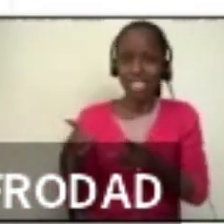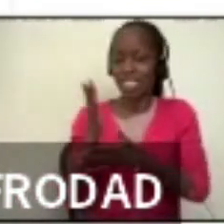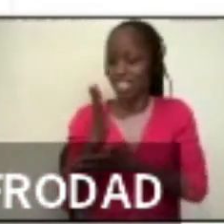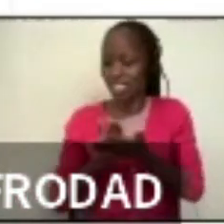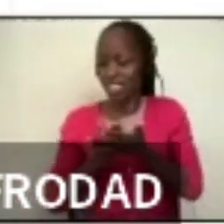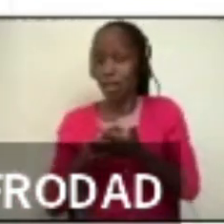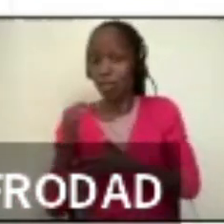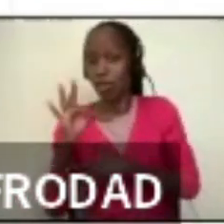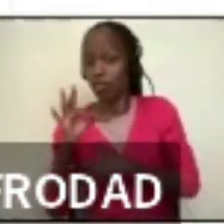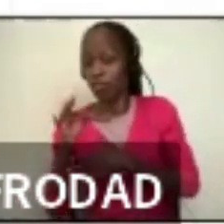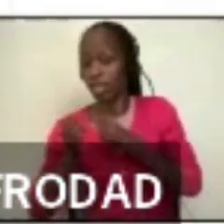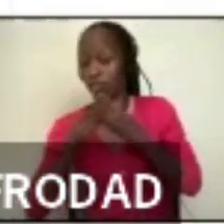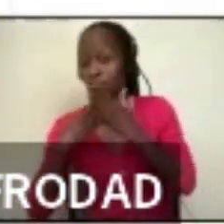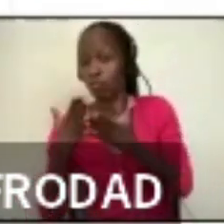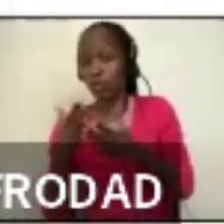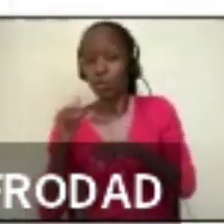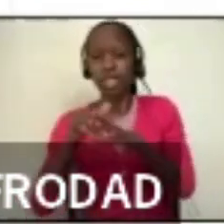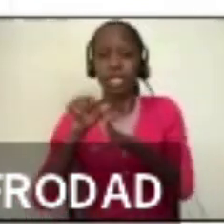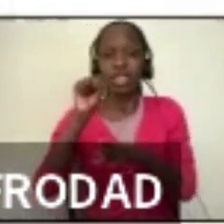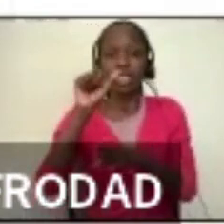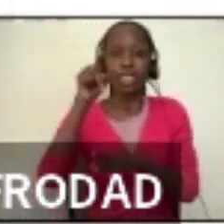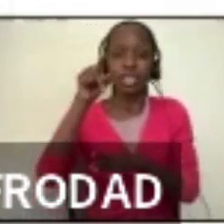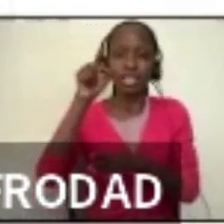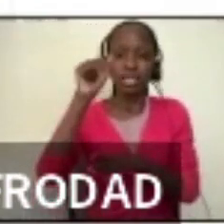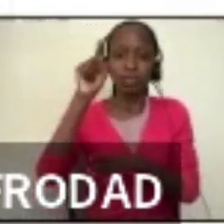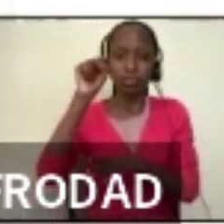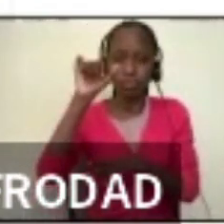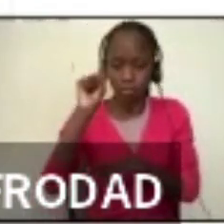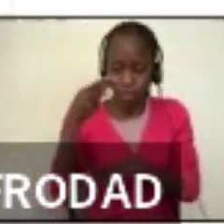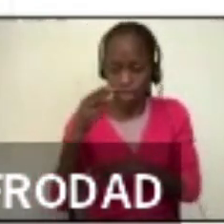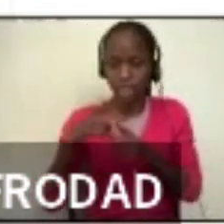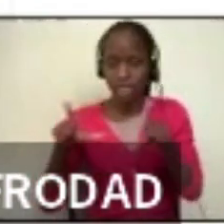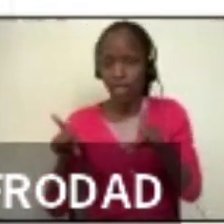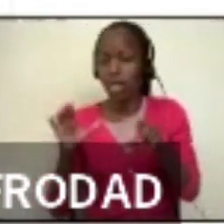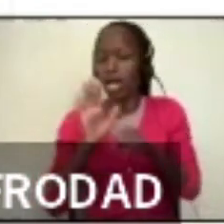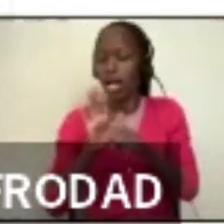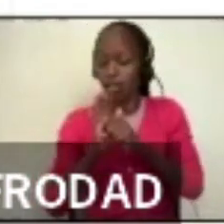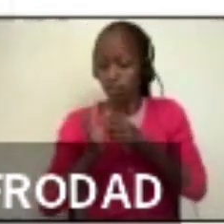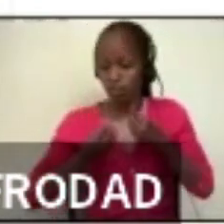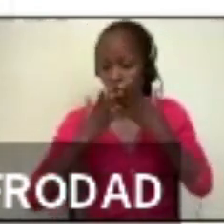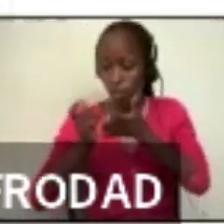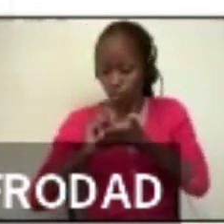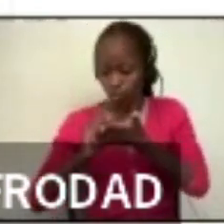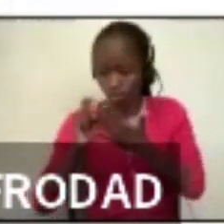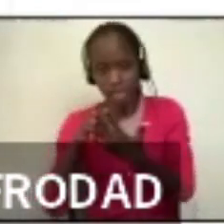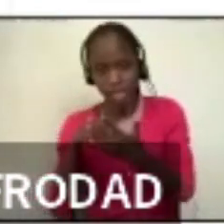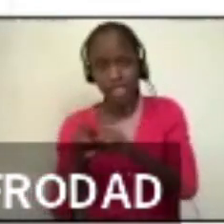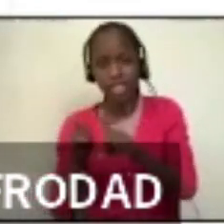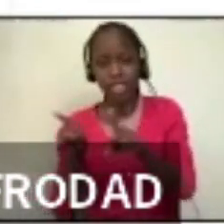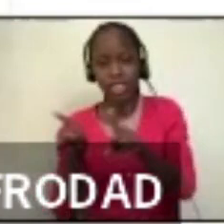éplucher, à lire et à trouver un sujet. Donc, on trouve un sujet. Moi, j'ai trouvé le nom de la